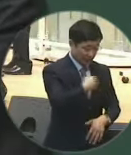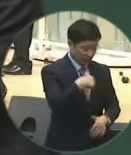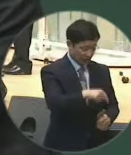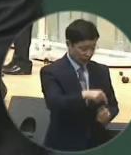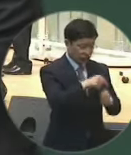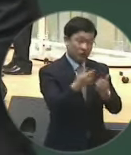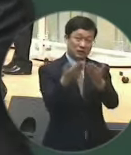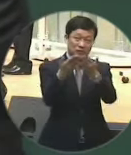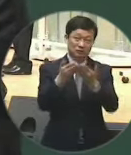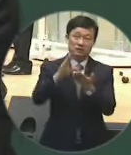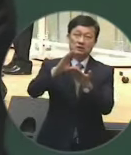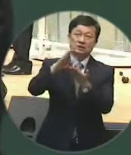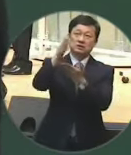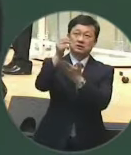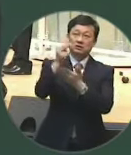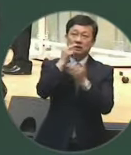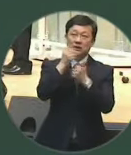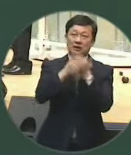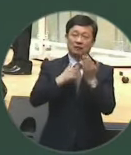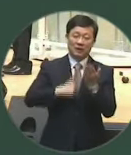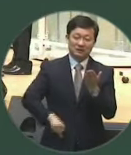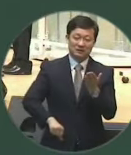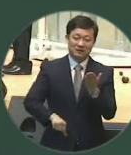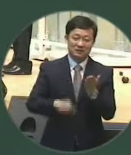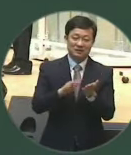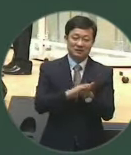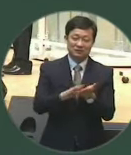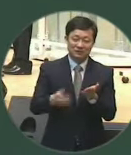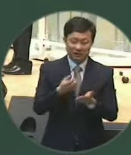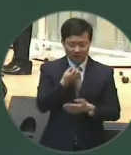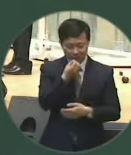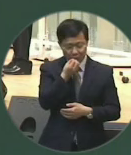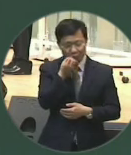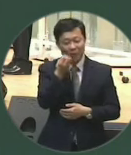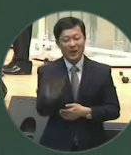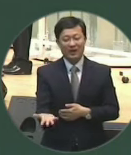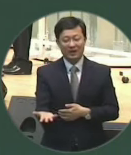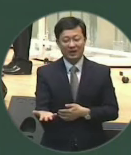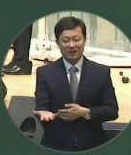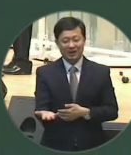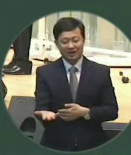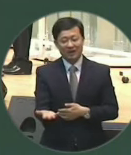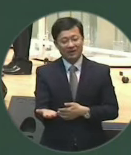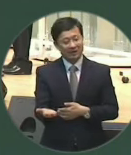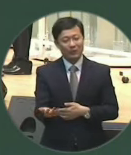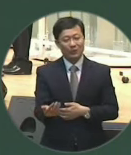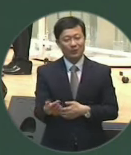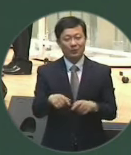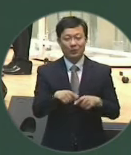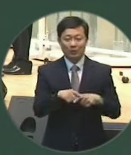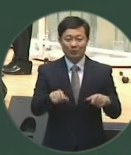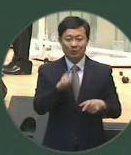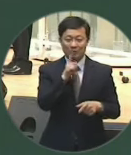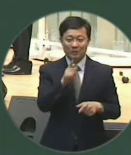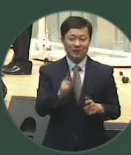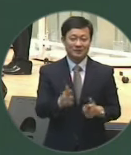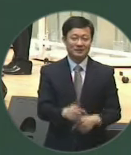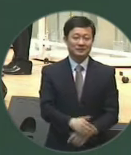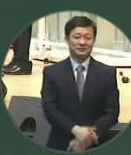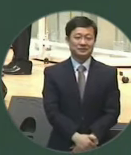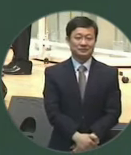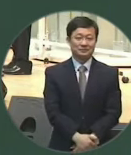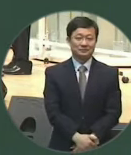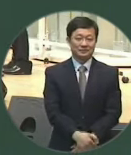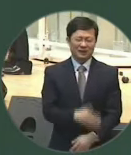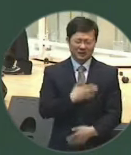건져내신 그리스도시요 살아계신 하나님의 아들이십니다. You are the one that helped me to escape from the hands of Satan. You are the Christ, the Son of the living God.